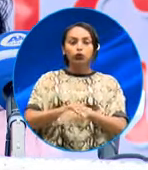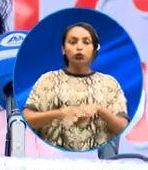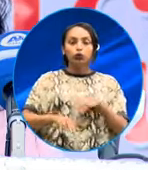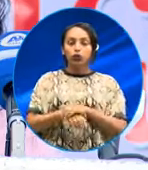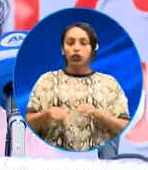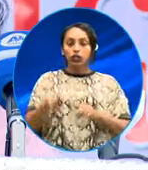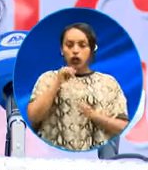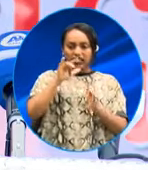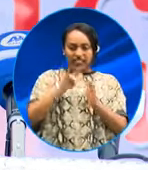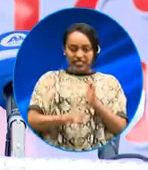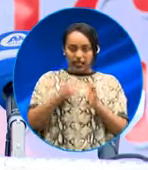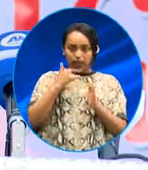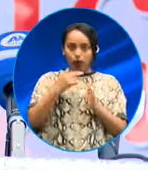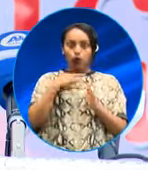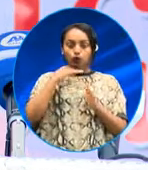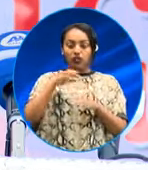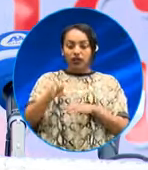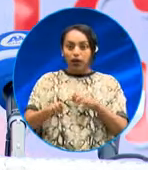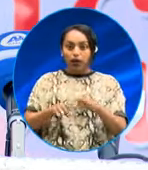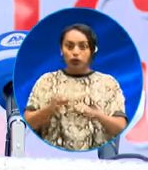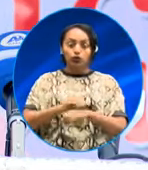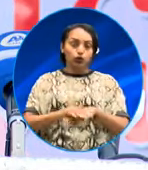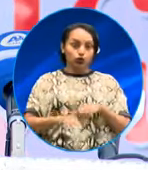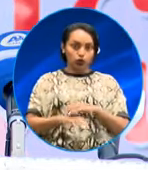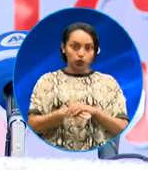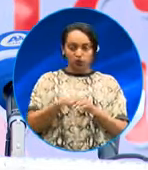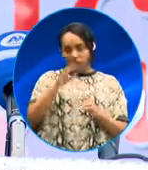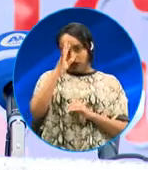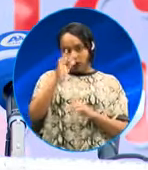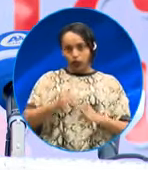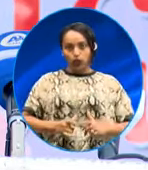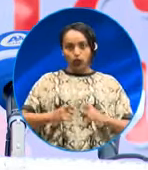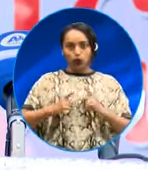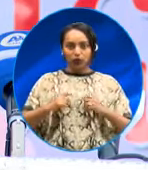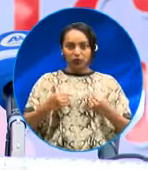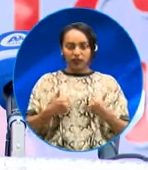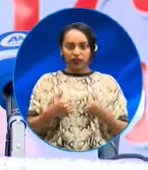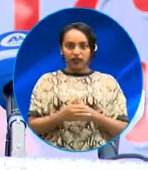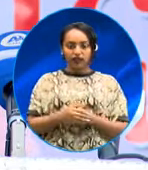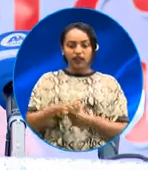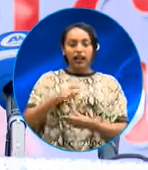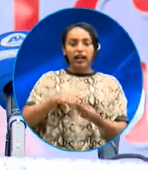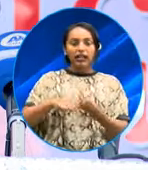ሳይሆን ዝቅ ብለው ቆሻሻ የሚያነሱ እጆችን መፍጠር ይኖርብናል።